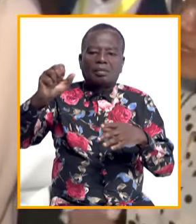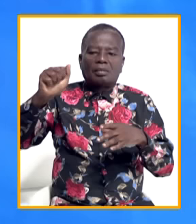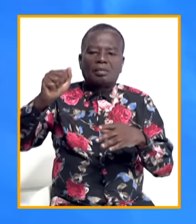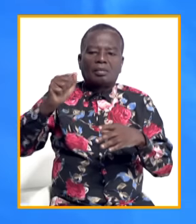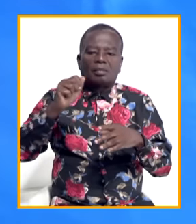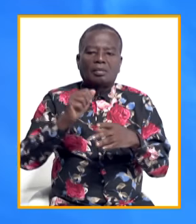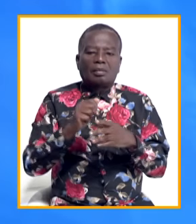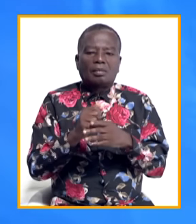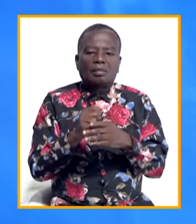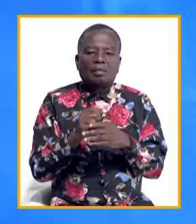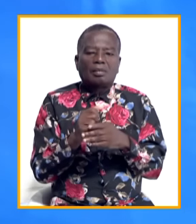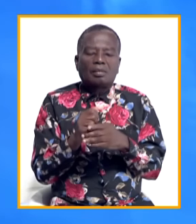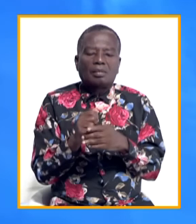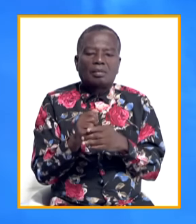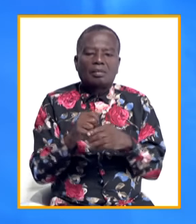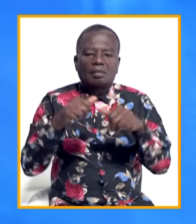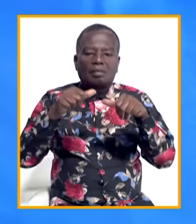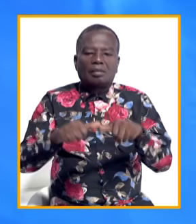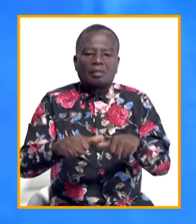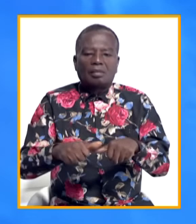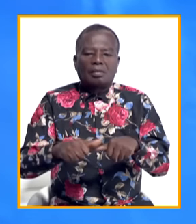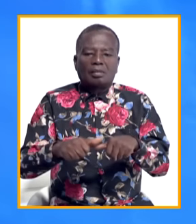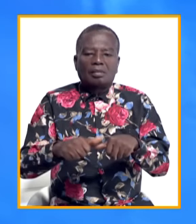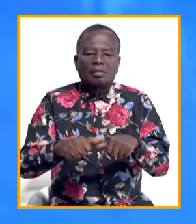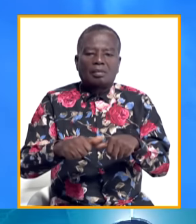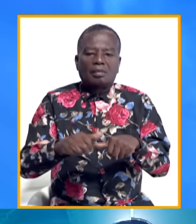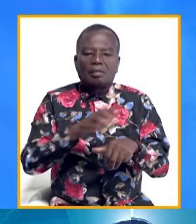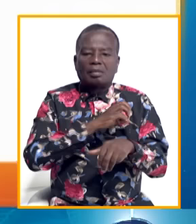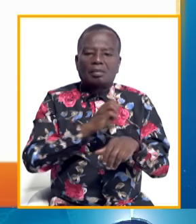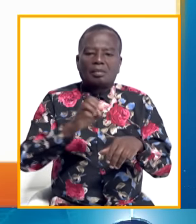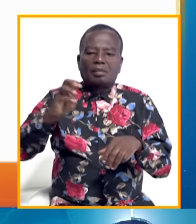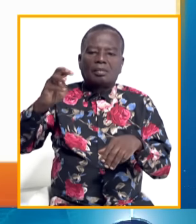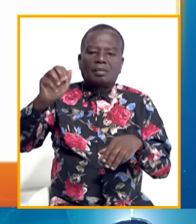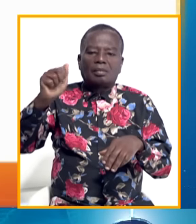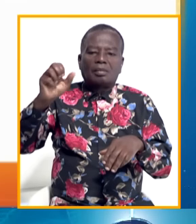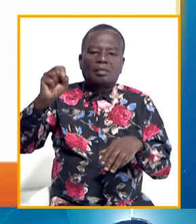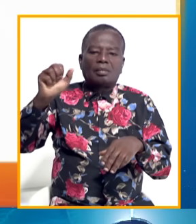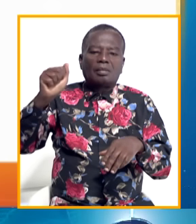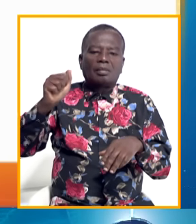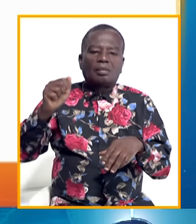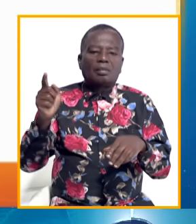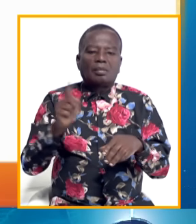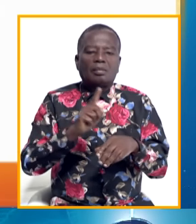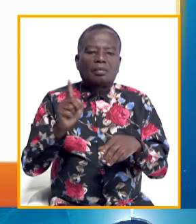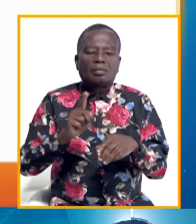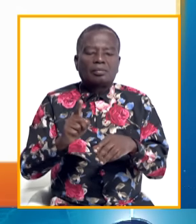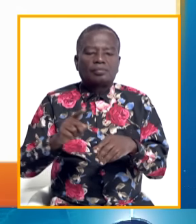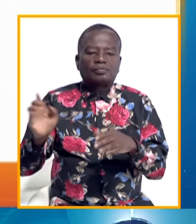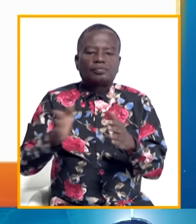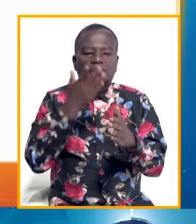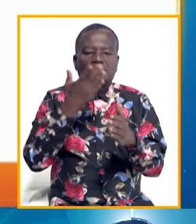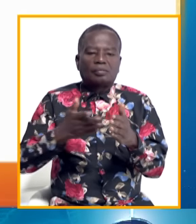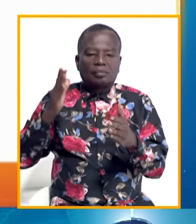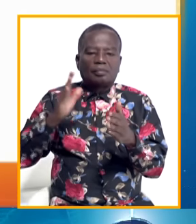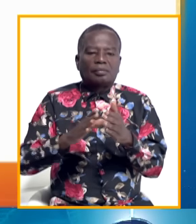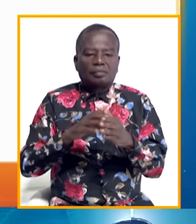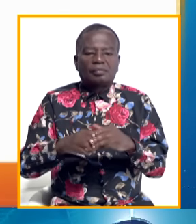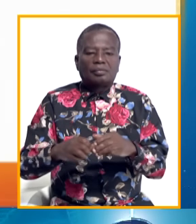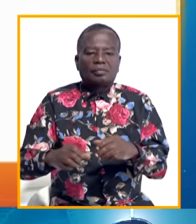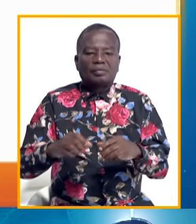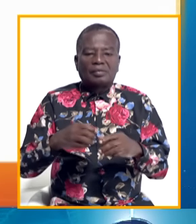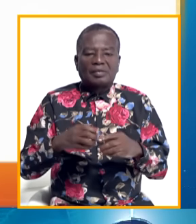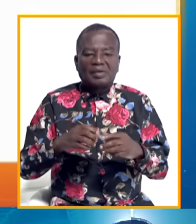d'Abidjan. On reste au Palais de la Culture et au MASA où les artistes reggae ont fait vibrer le public, de Spyro à